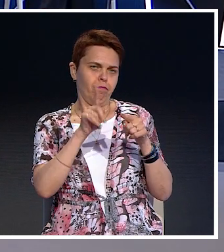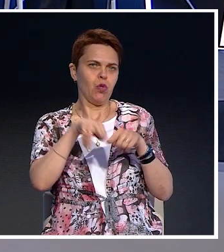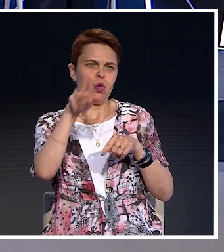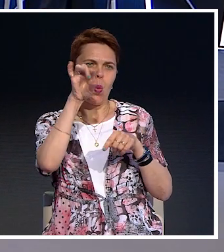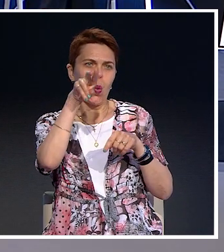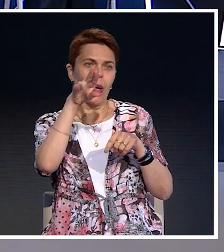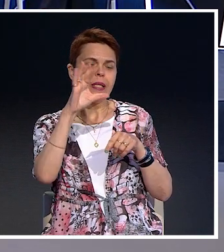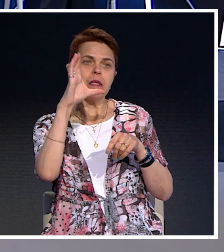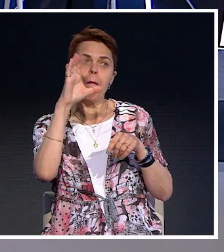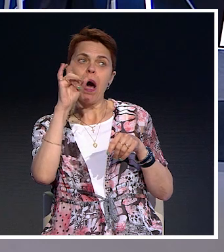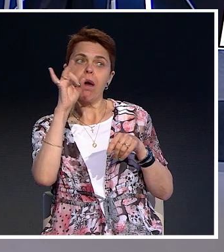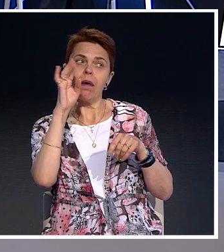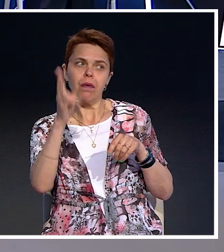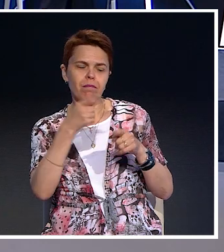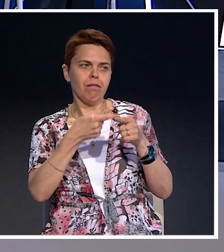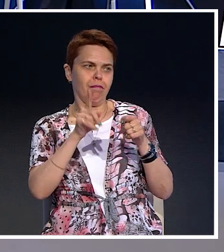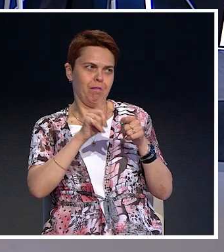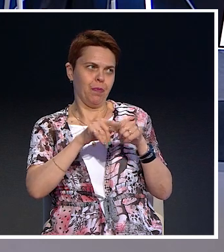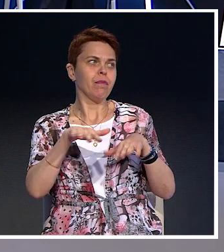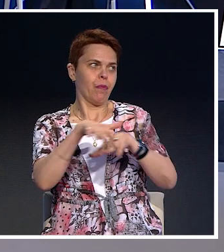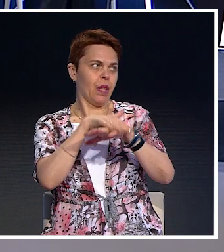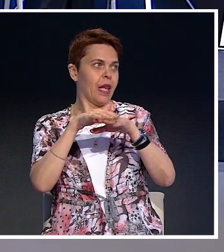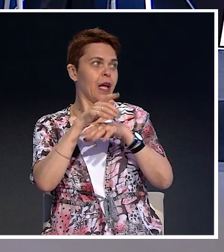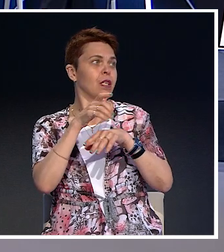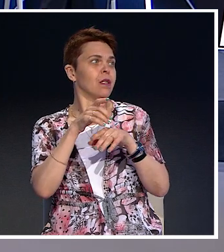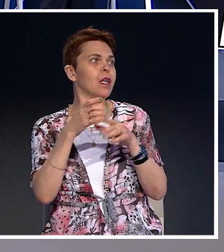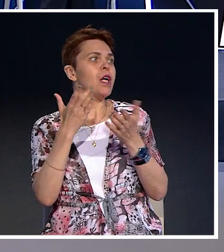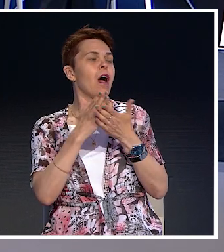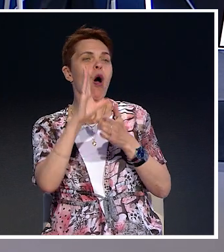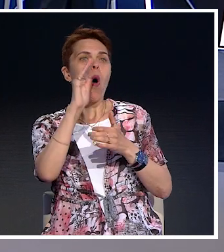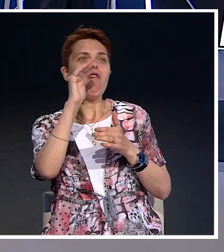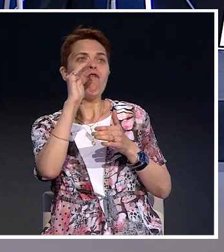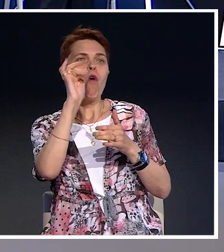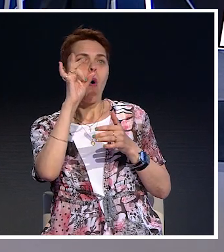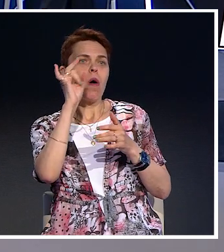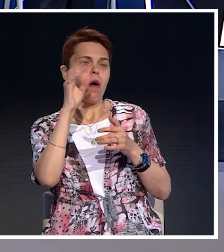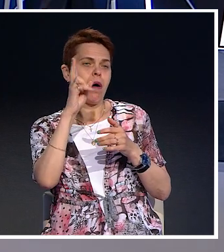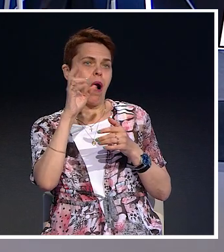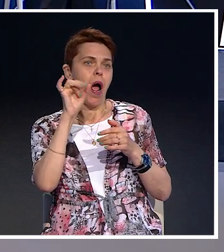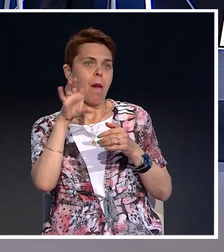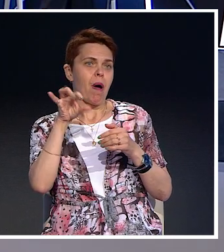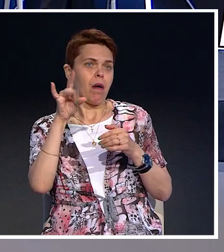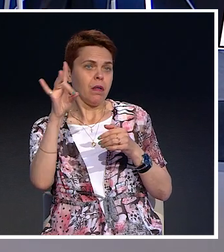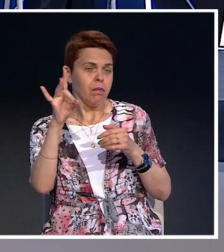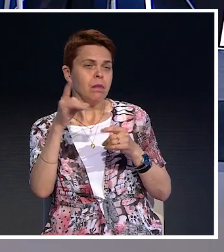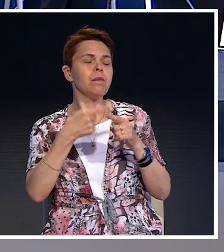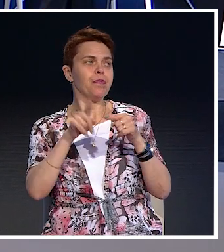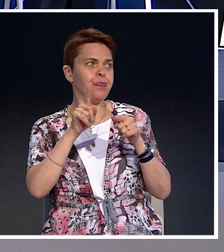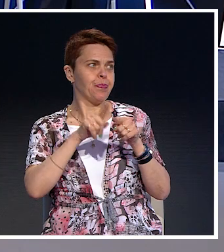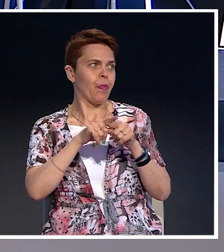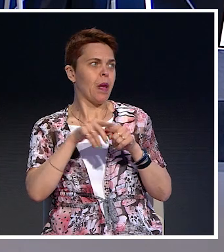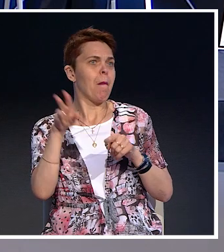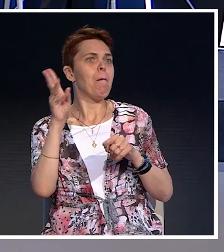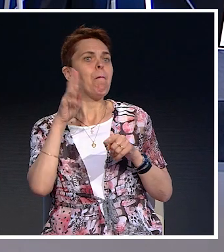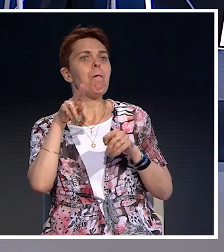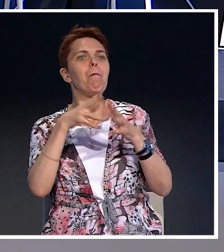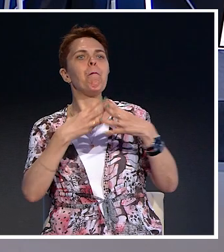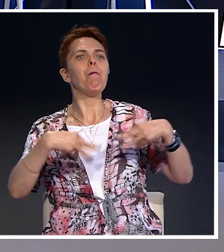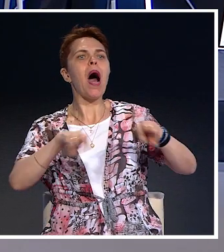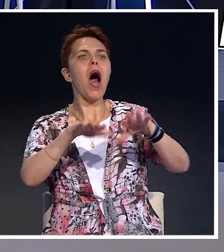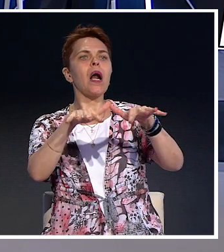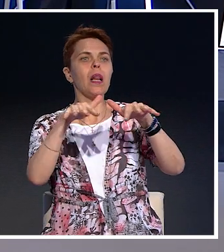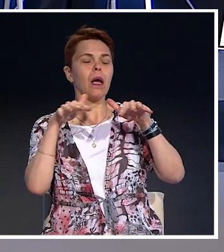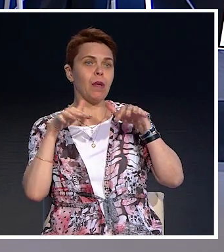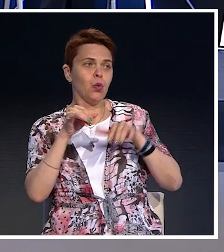Пак, президентка жіночого крила Європейської народної партії, а також Віола фон Крамон, депутатка Європейського парламенту, які надіслали нам